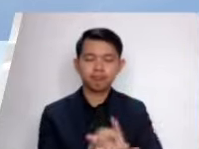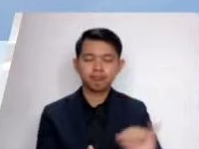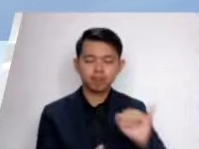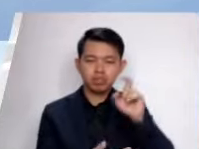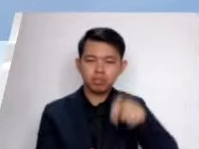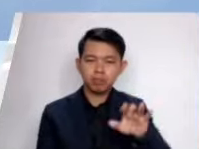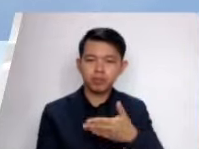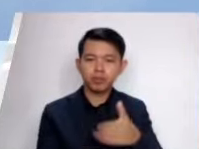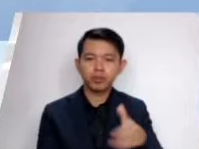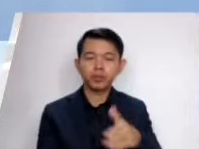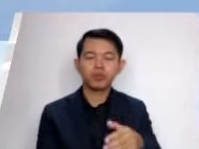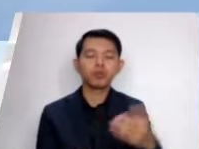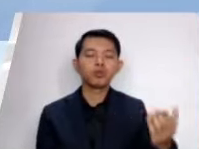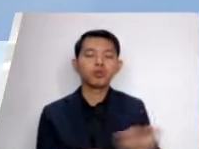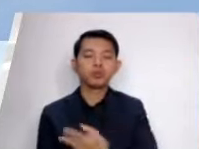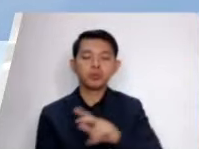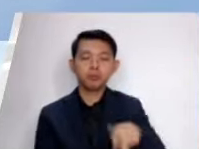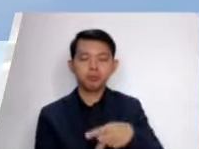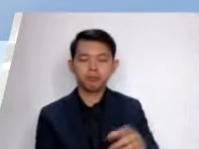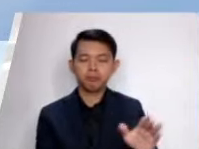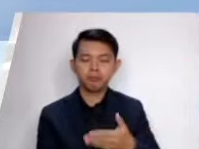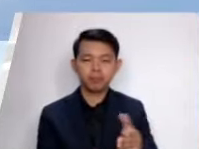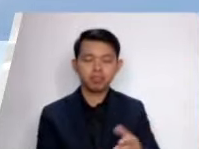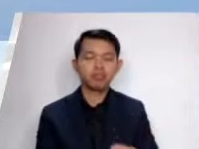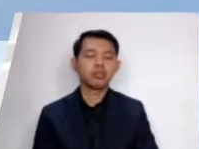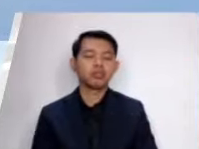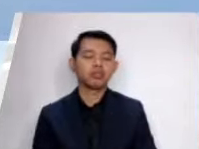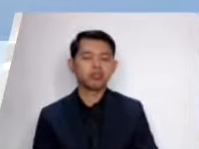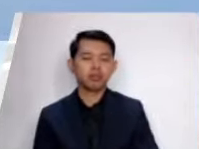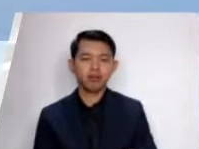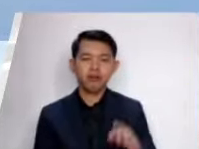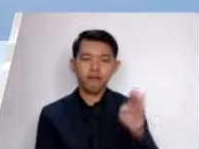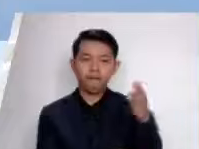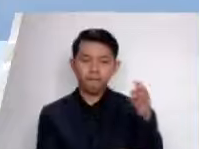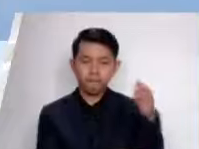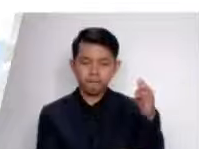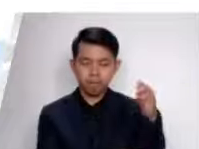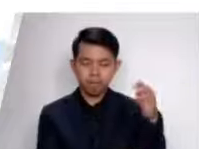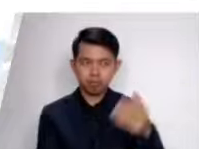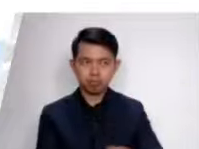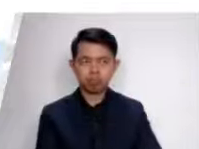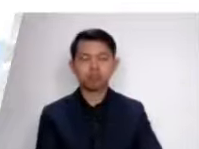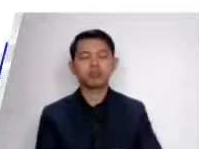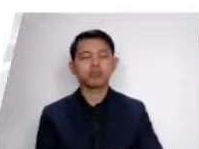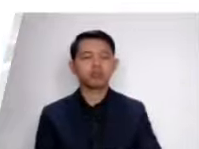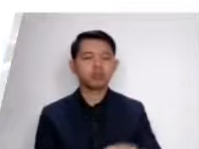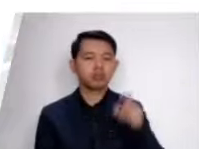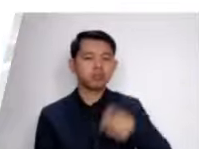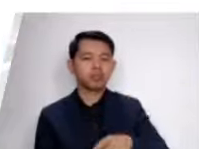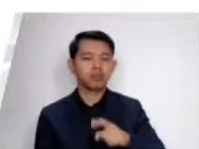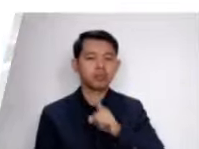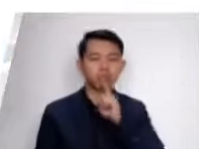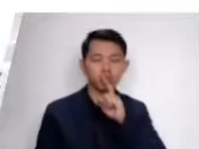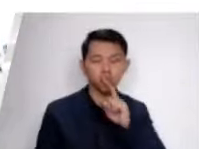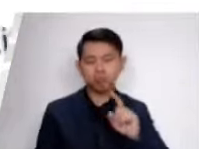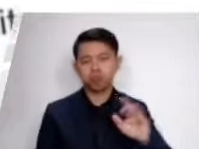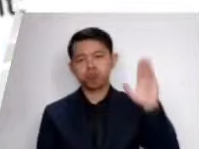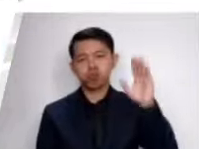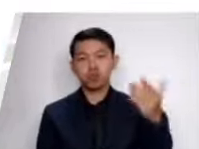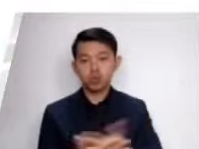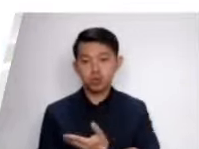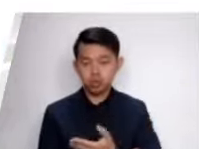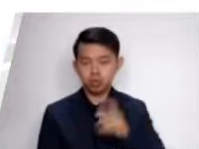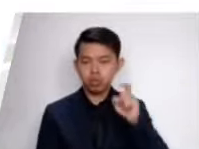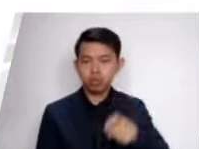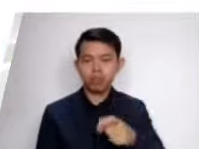sa Lingguhang Flag Ceremony. Kailangan din bigkasin sa flag ceremony ang bagong Pilipinas Pledge. Para raw maitanim